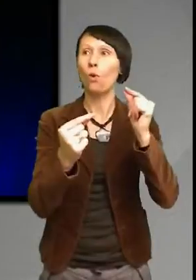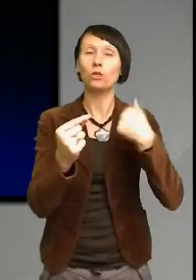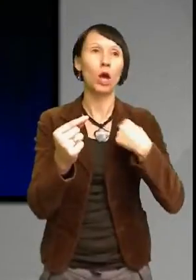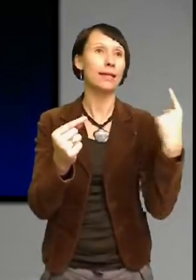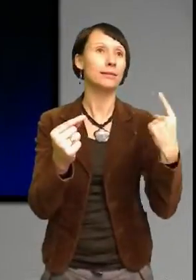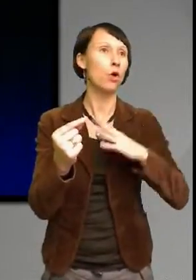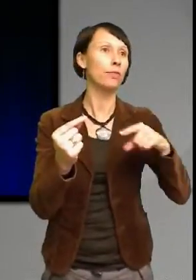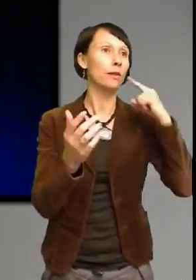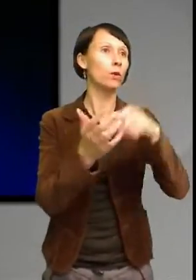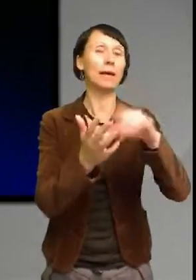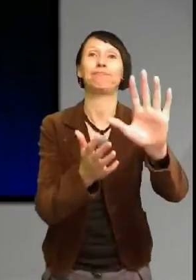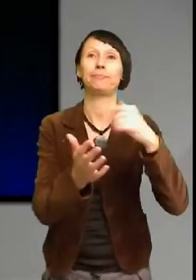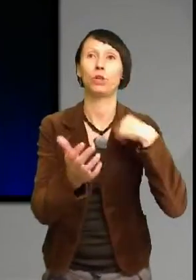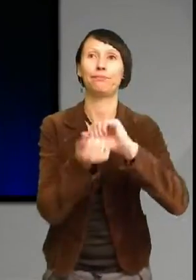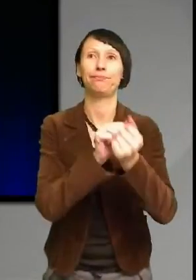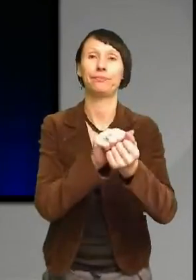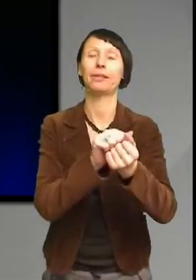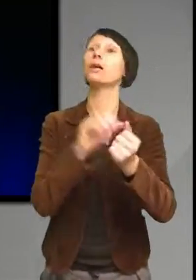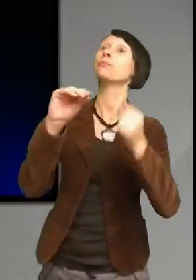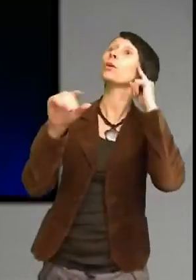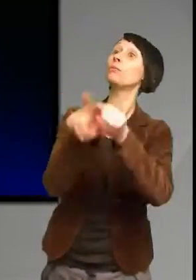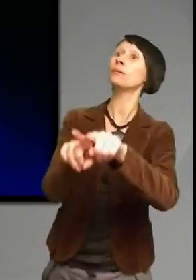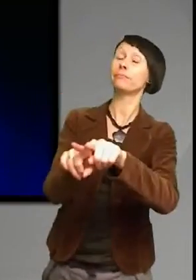man ju inte av. Man kan ju inte vara ensam med sin åsikt.